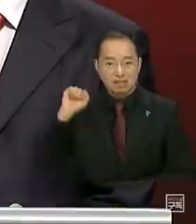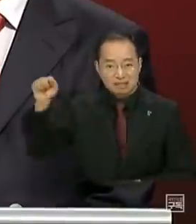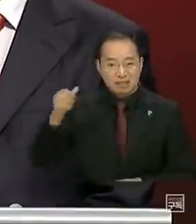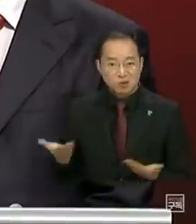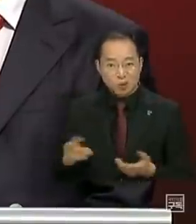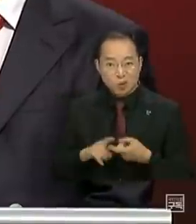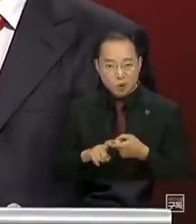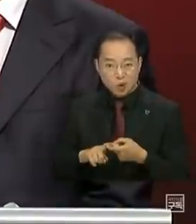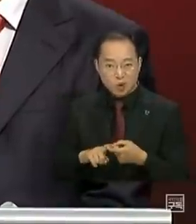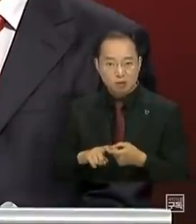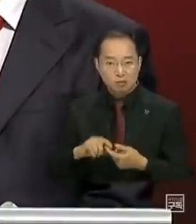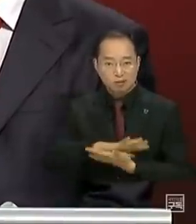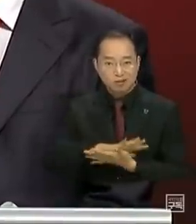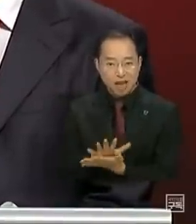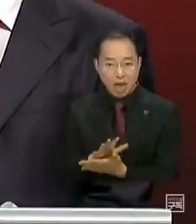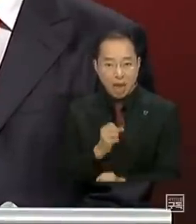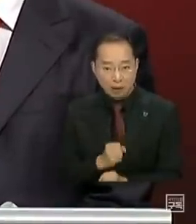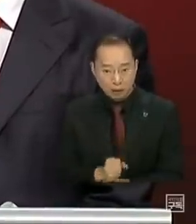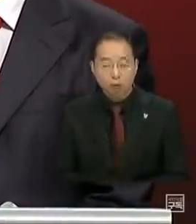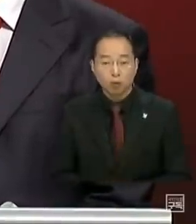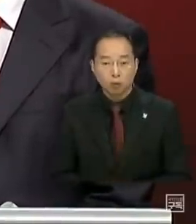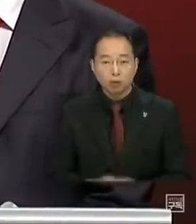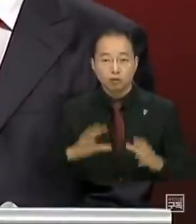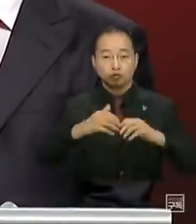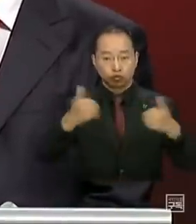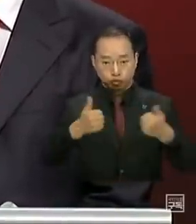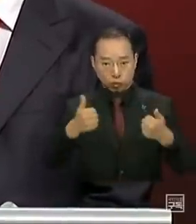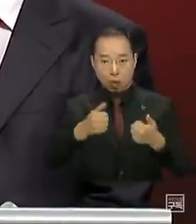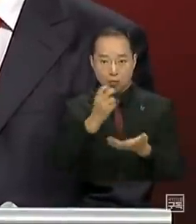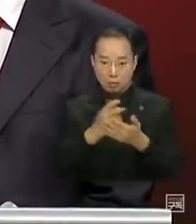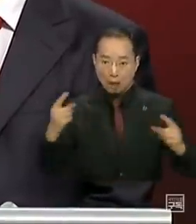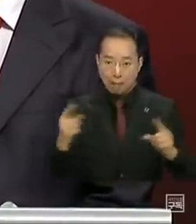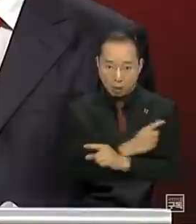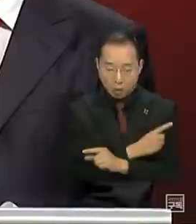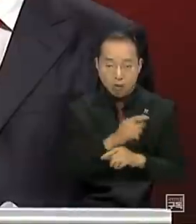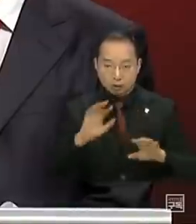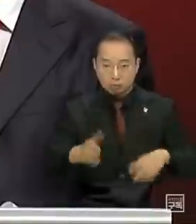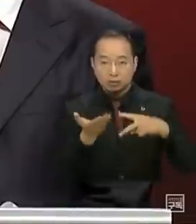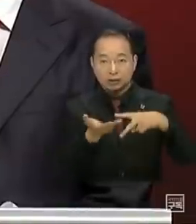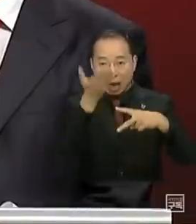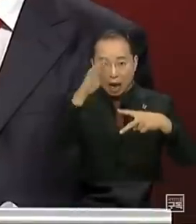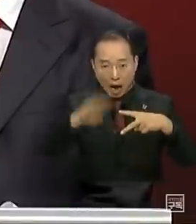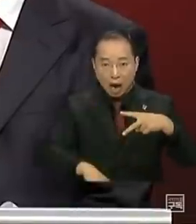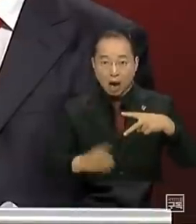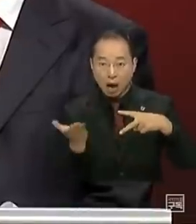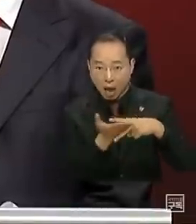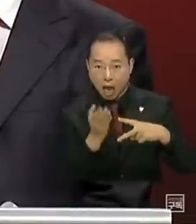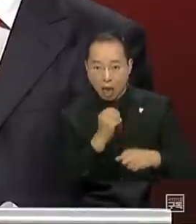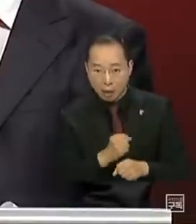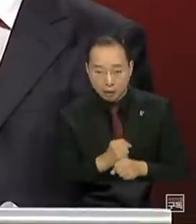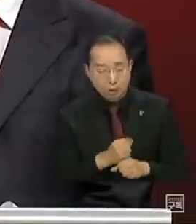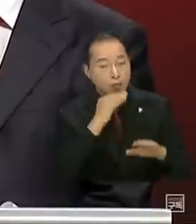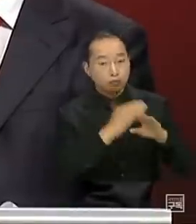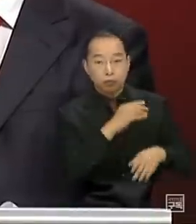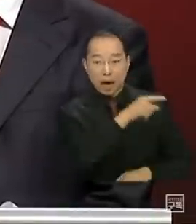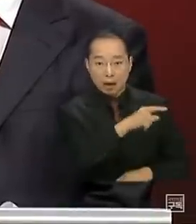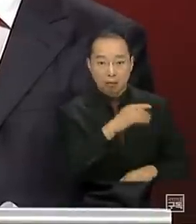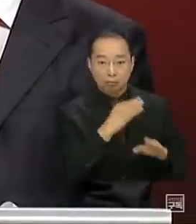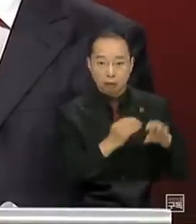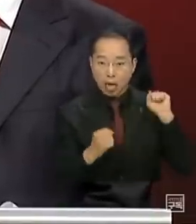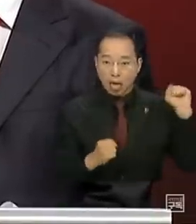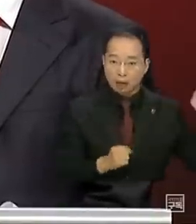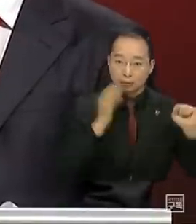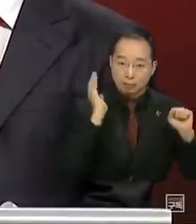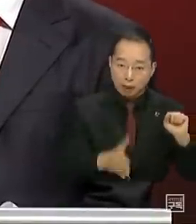그리고 지금 국회라든지 이런 정치 제도도 다 바꿔야 된다. 뭐 이런 말씀을 쭉. 예. 대북 정책도 이제는 북에 끌려가는 게